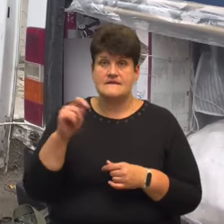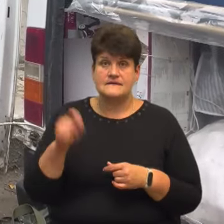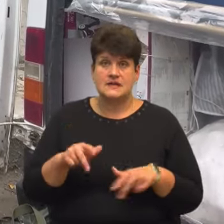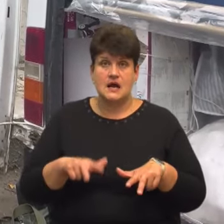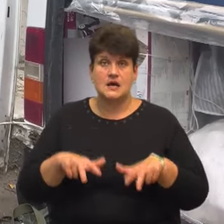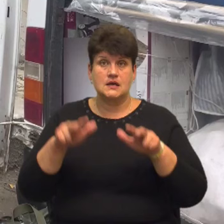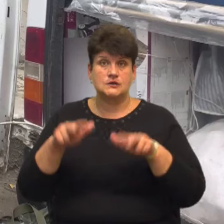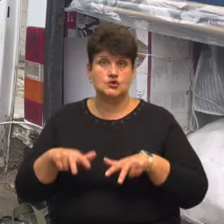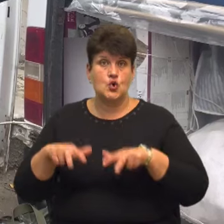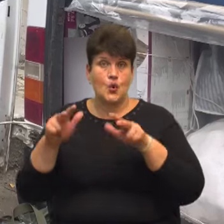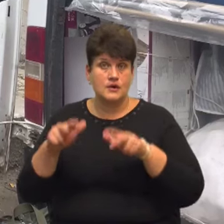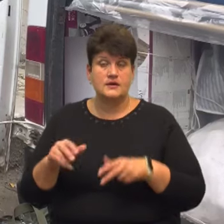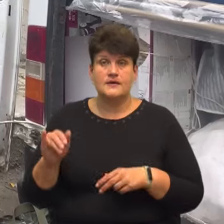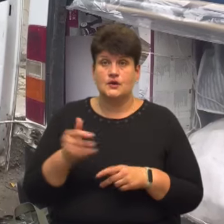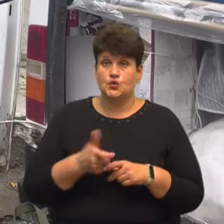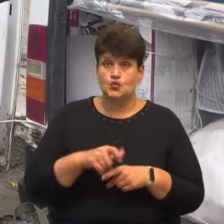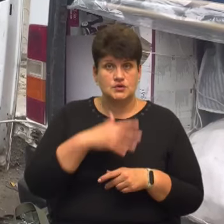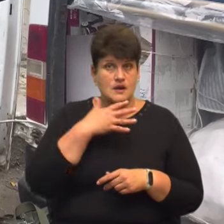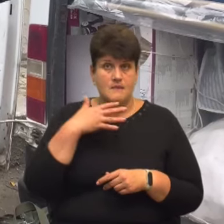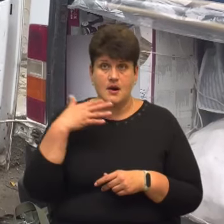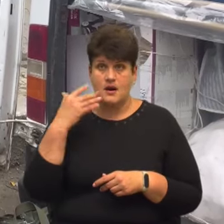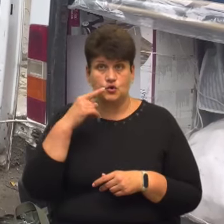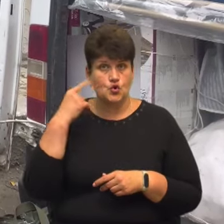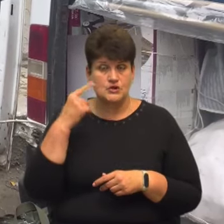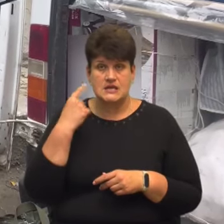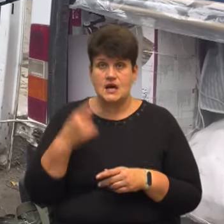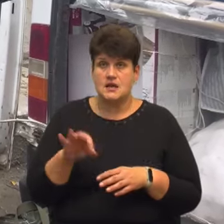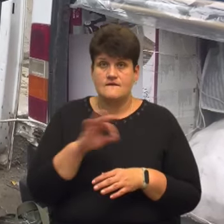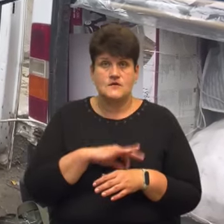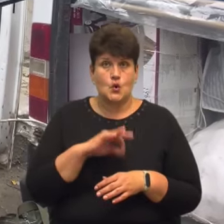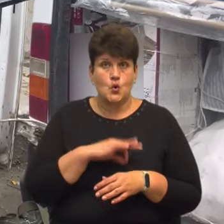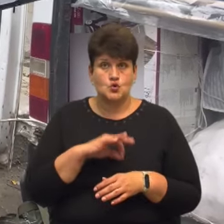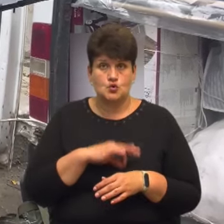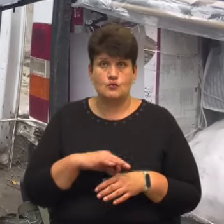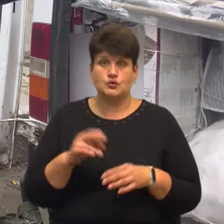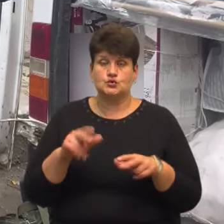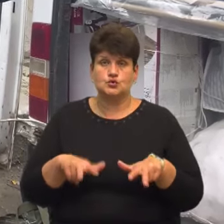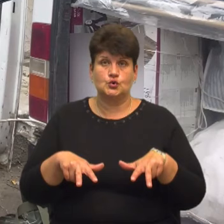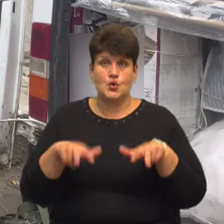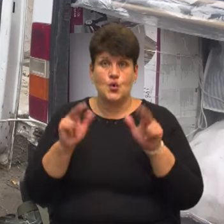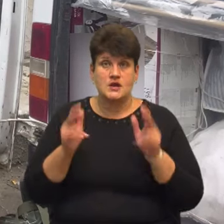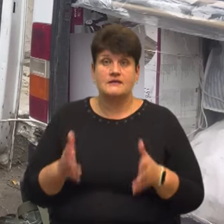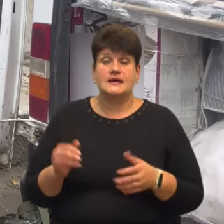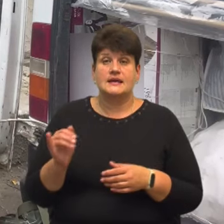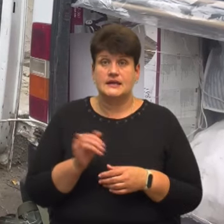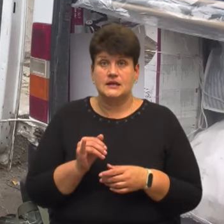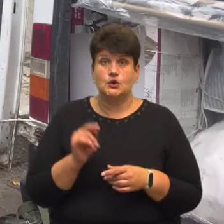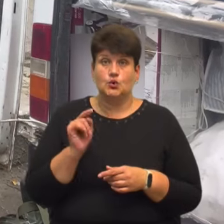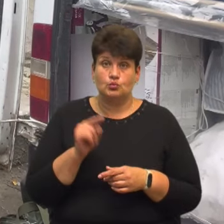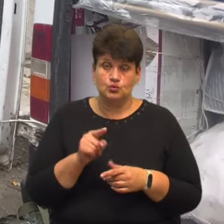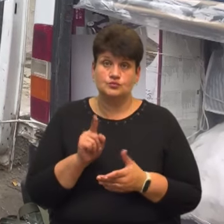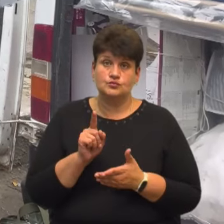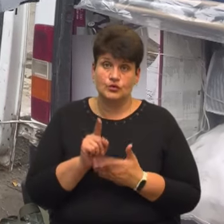дуже багато росіяни використовують Дронів дуже багато скидів Дронів тому мусимо